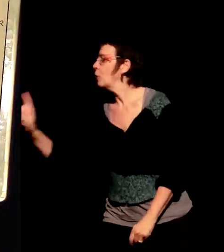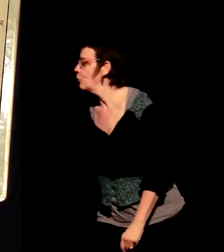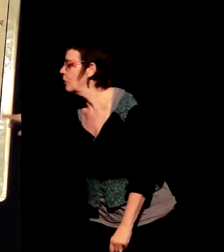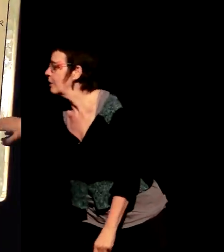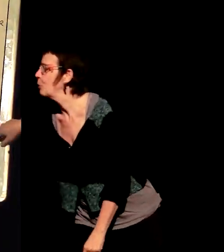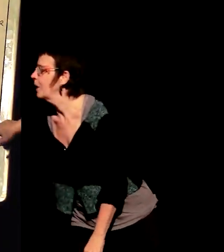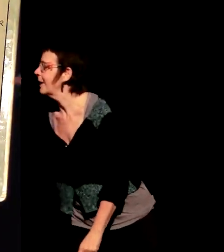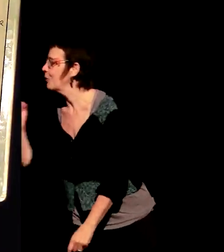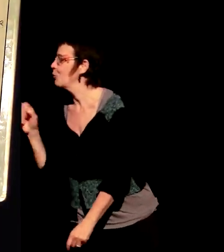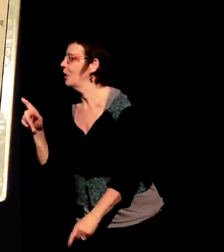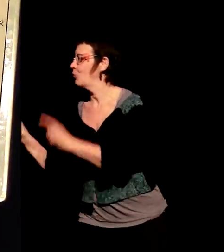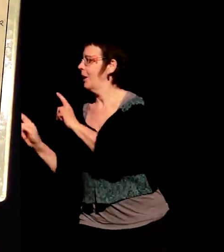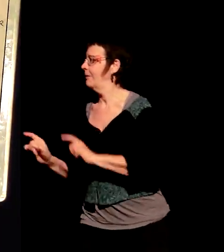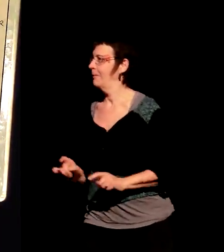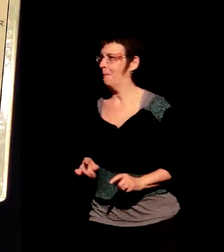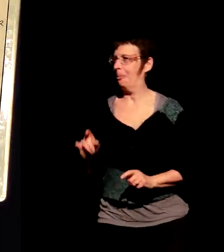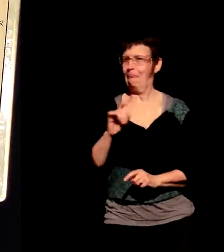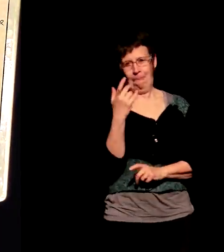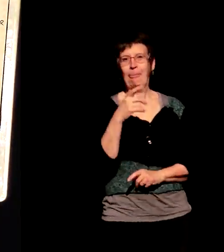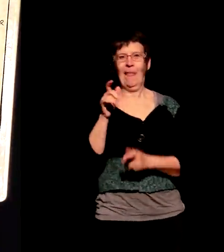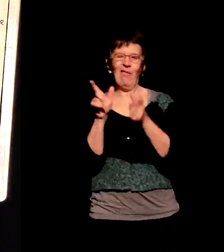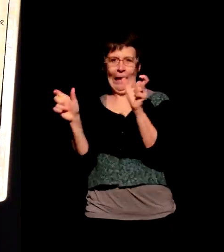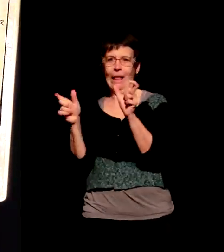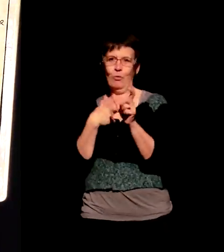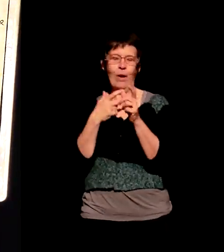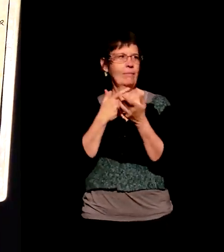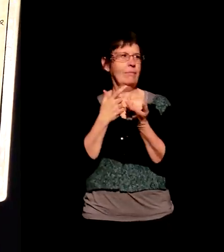Elle a été attaquée pour... je peux l'écrire. Sous-chien.